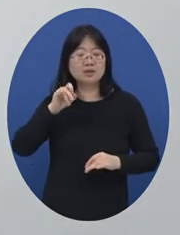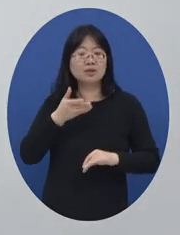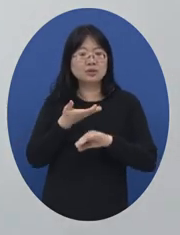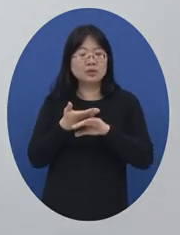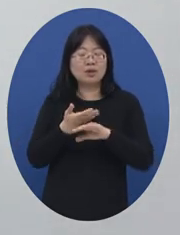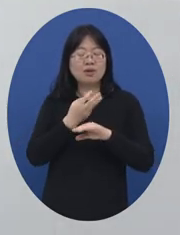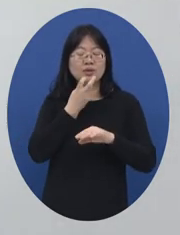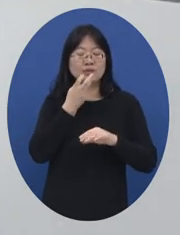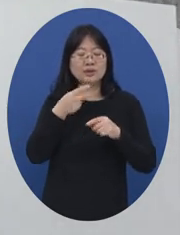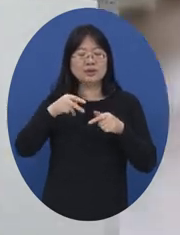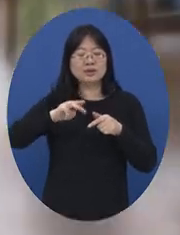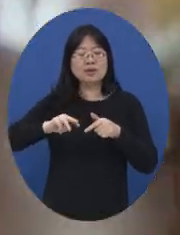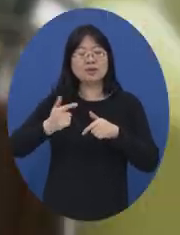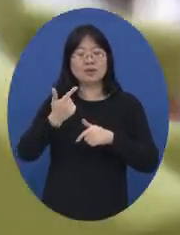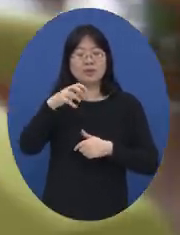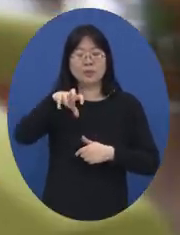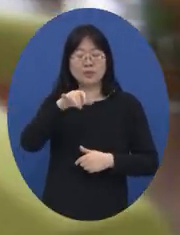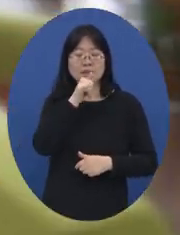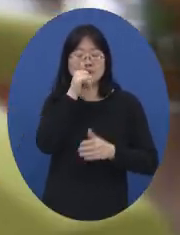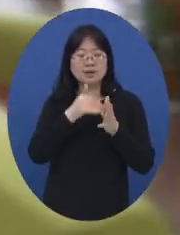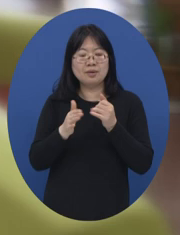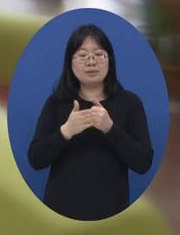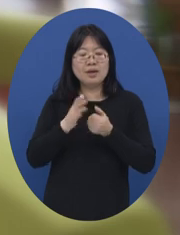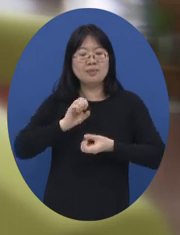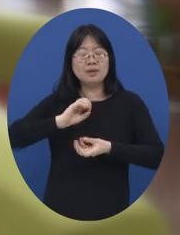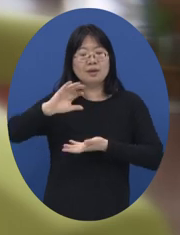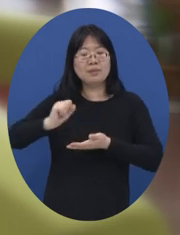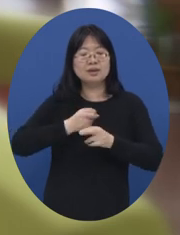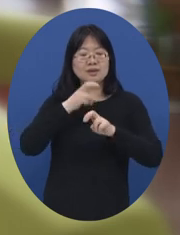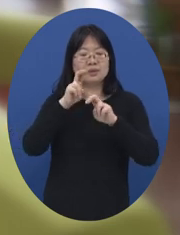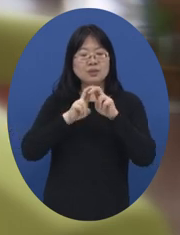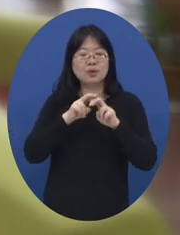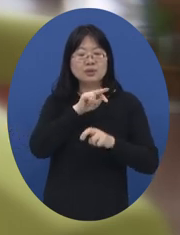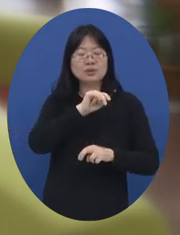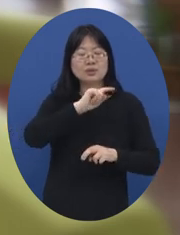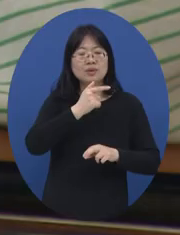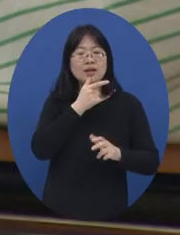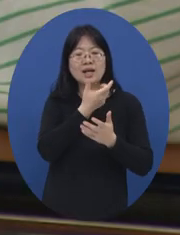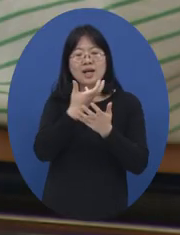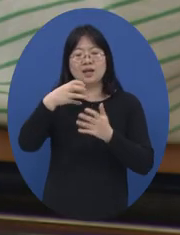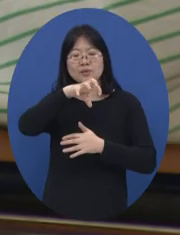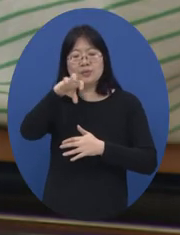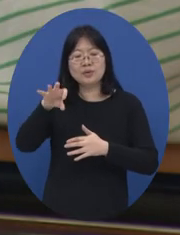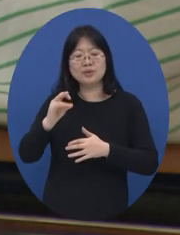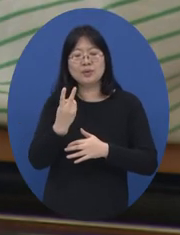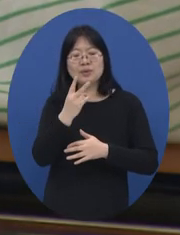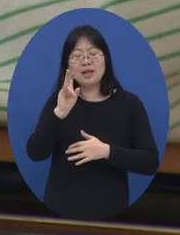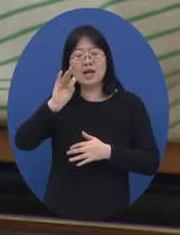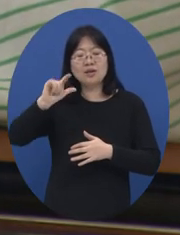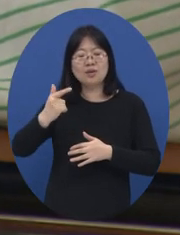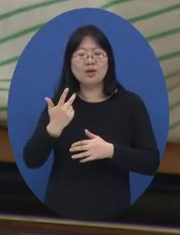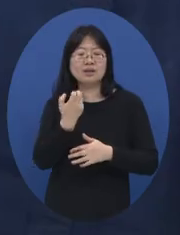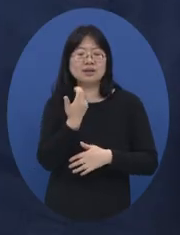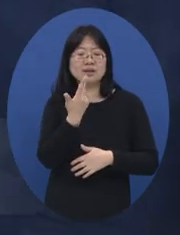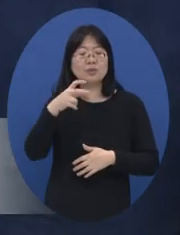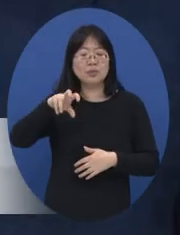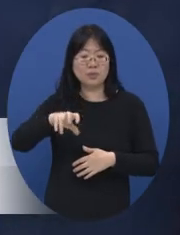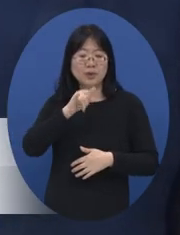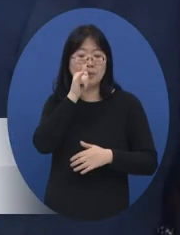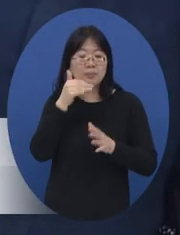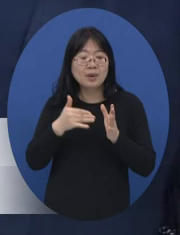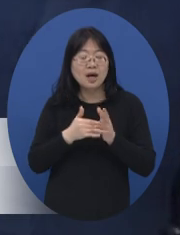서울과 인천 등 6곳 배달 받은 곳은 수도권과 강원 등지에 요양원 이룬 7 보십니다